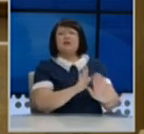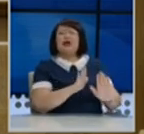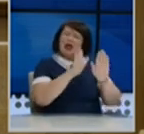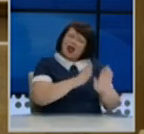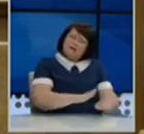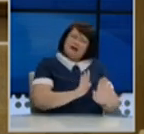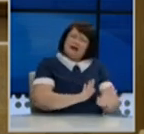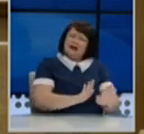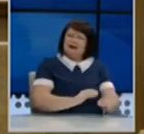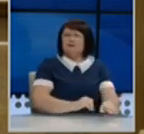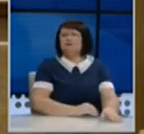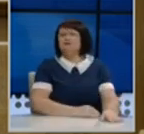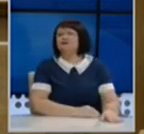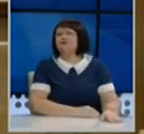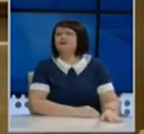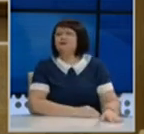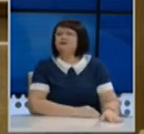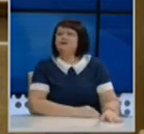Ο